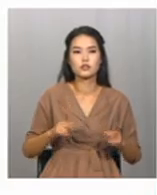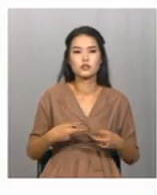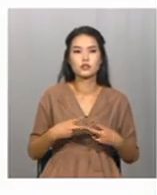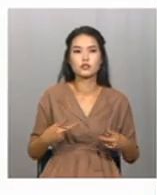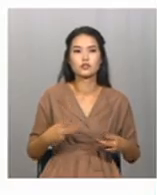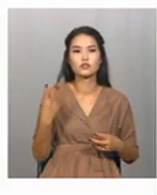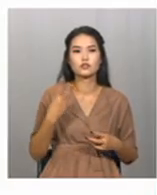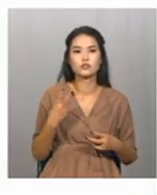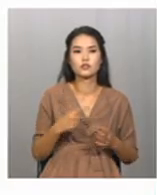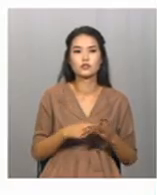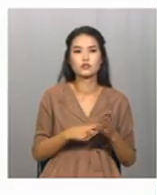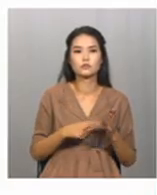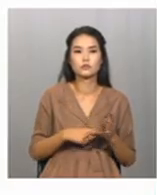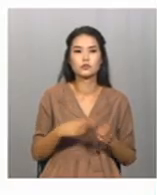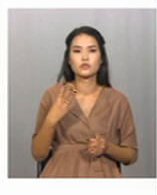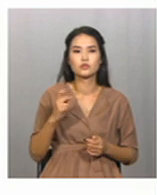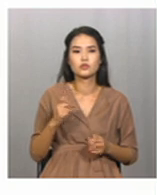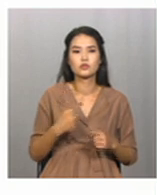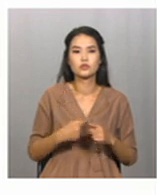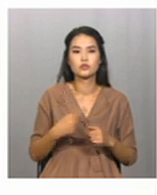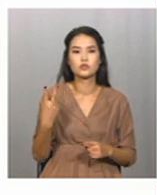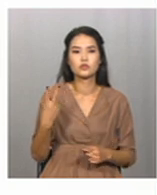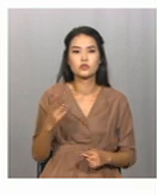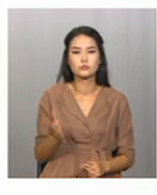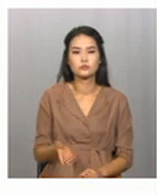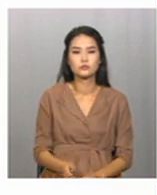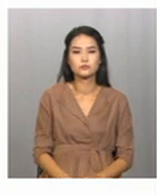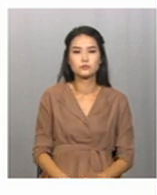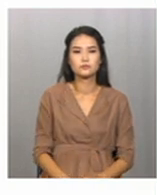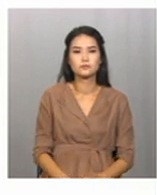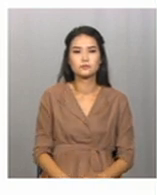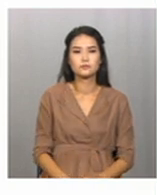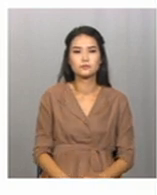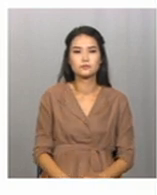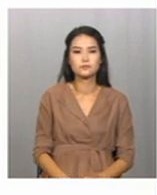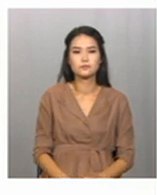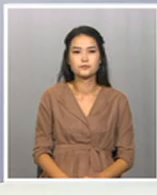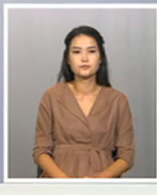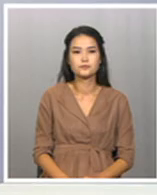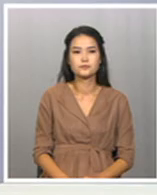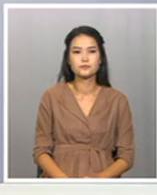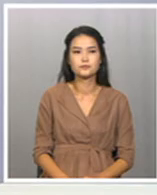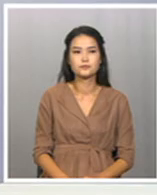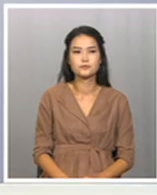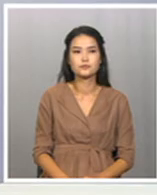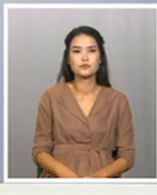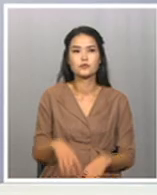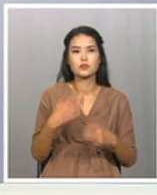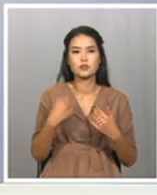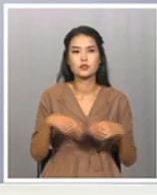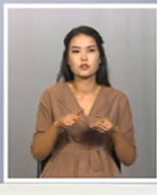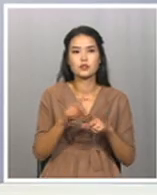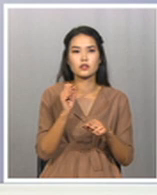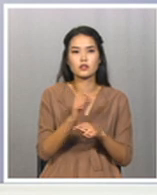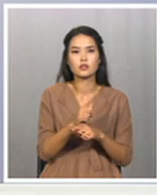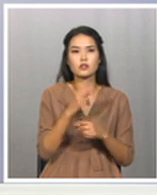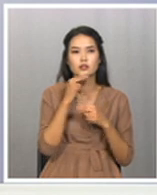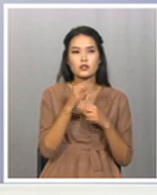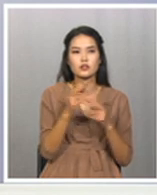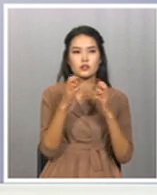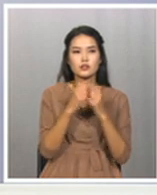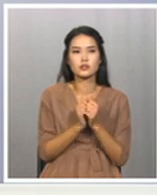3-ке тең, сол кезде 3 бөлінген 3x қосылған 2 болады. Мынадай тапсырмалар